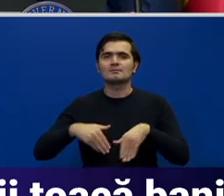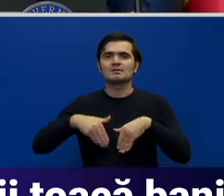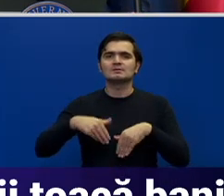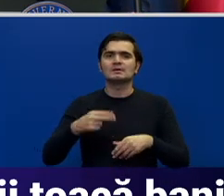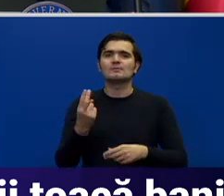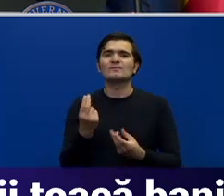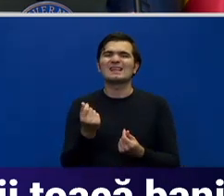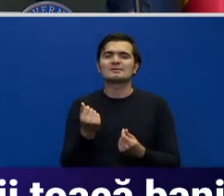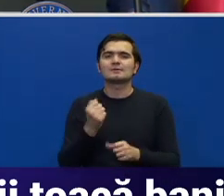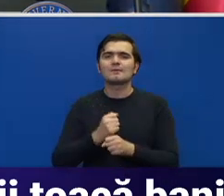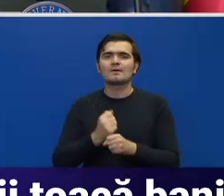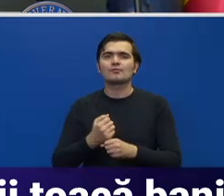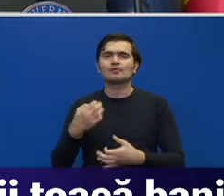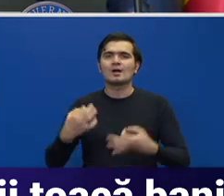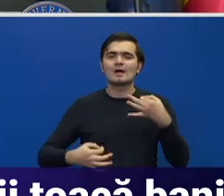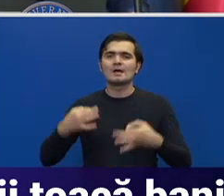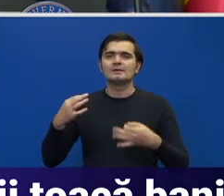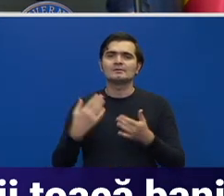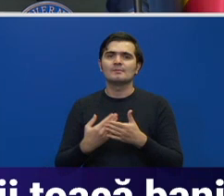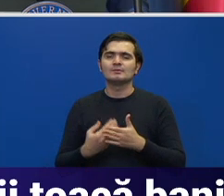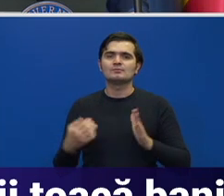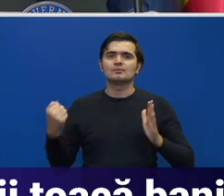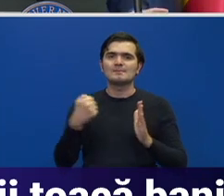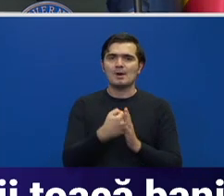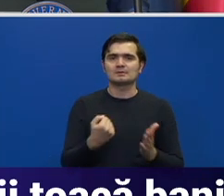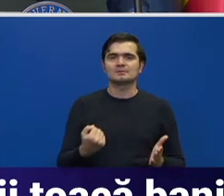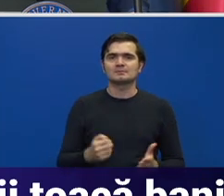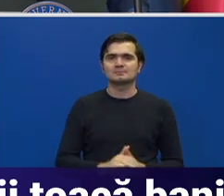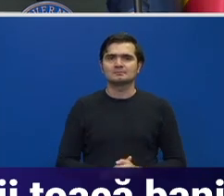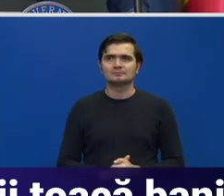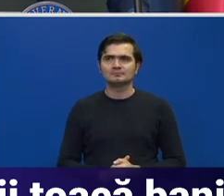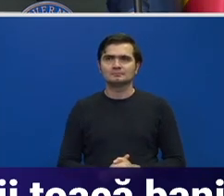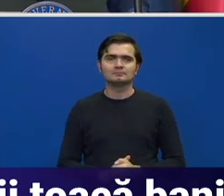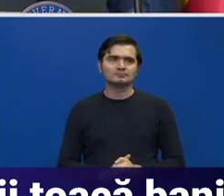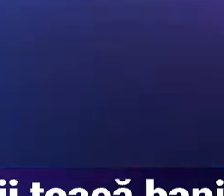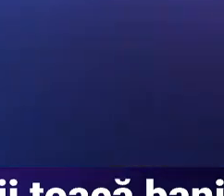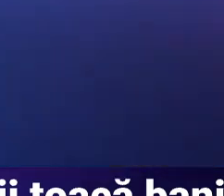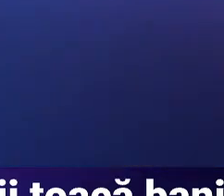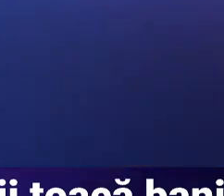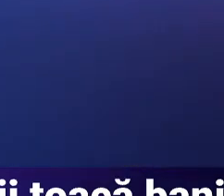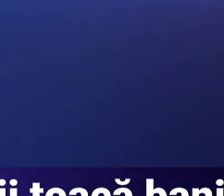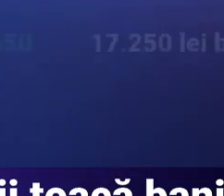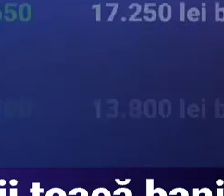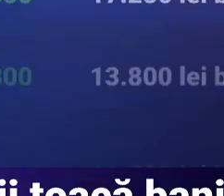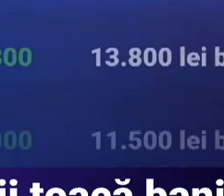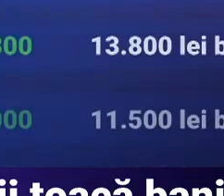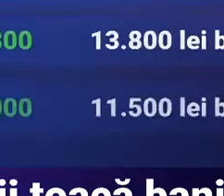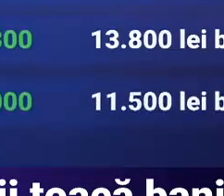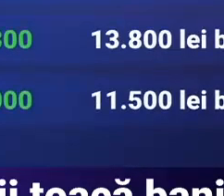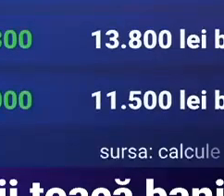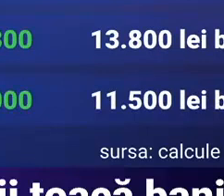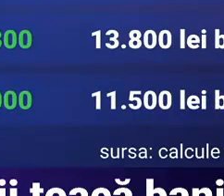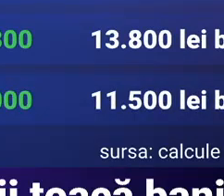analiză în privința impacturilor și în privința modului în care acestea sunt sustenabile. Motivul dat de cei care au votat